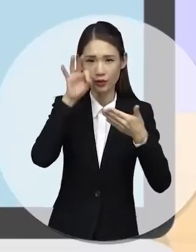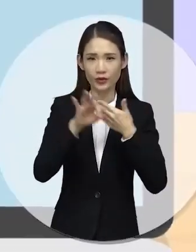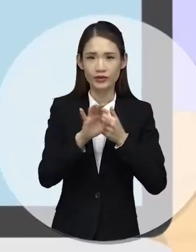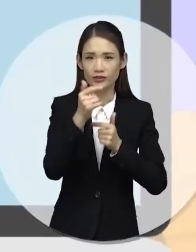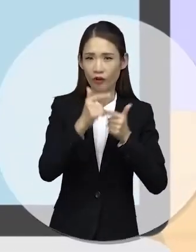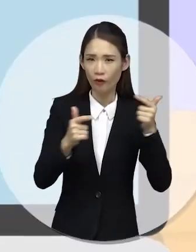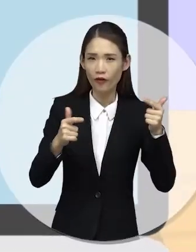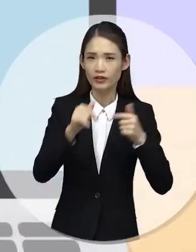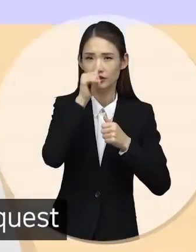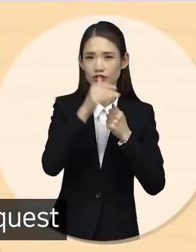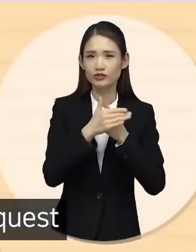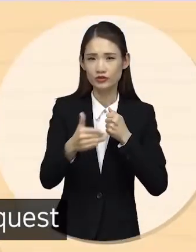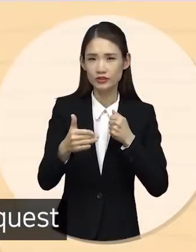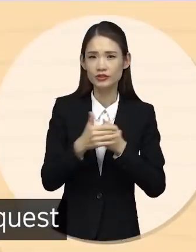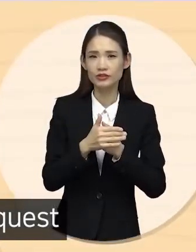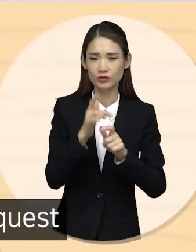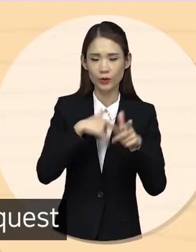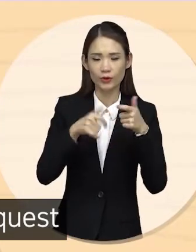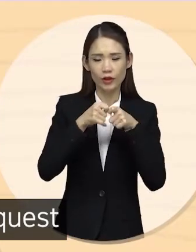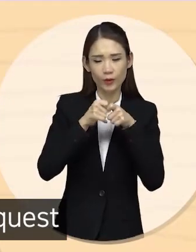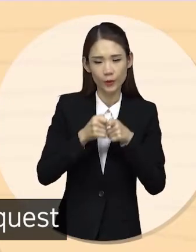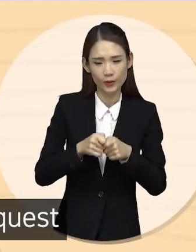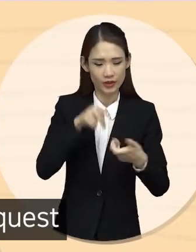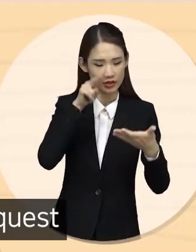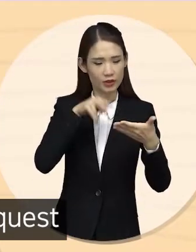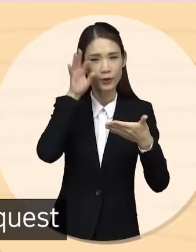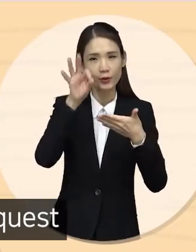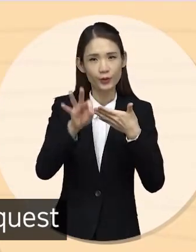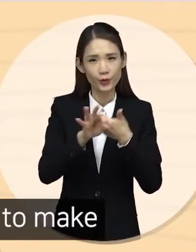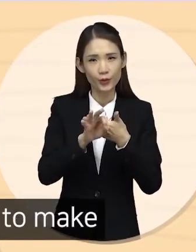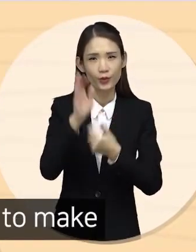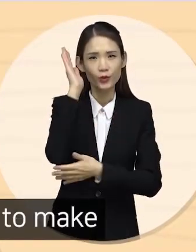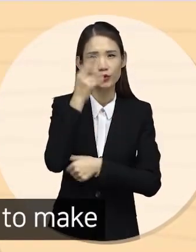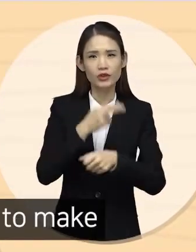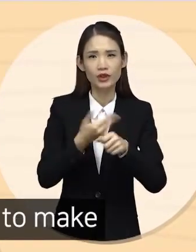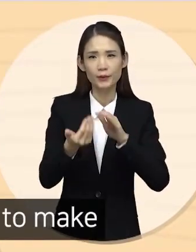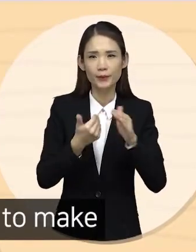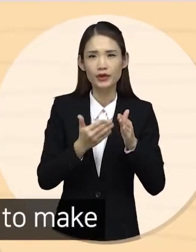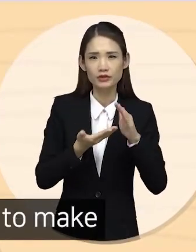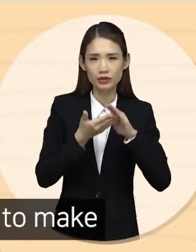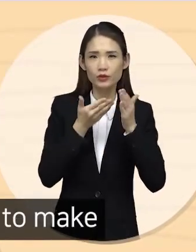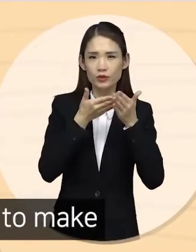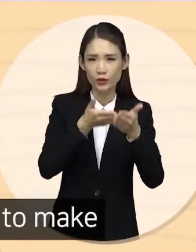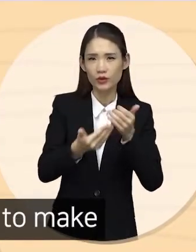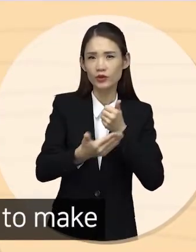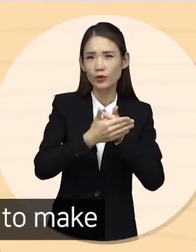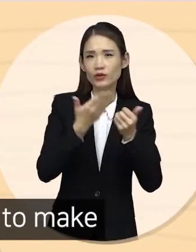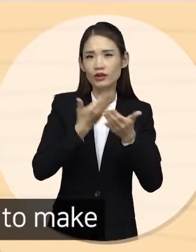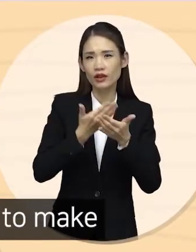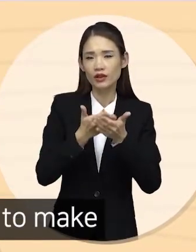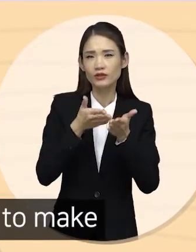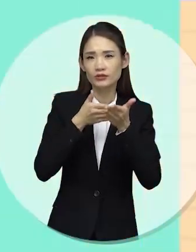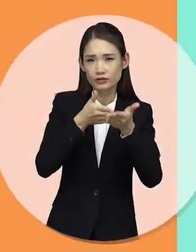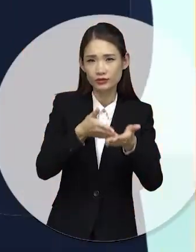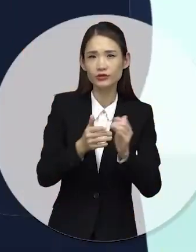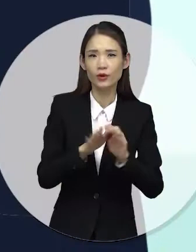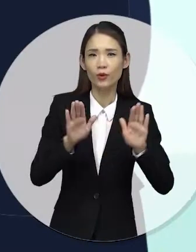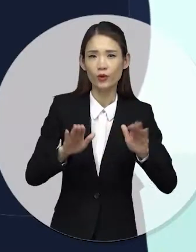저는 여러 가지의 이유로 강의 평가 항목을 조금 더 꼼꼼하게 살펴보고 교수님께 미리 강의 전 준비에 대한 협조를 구하는